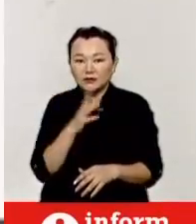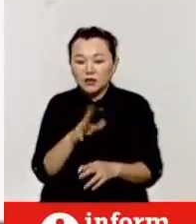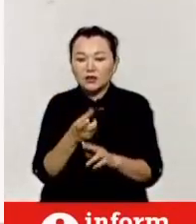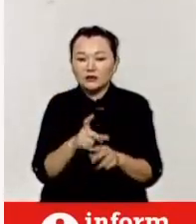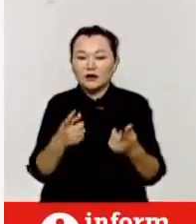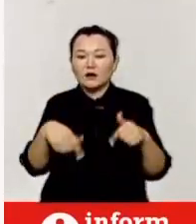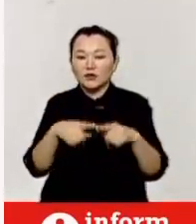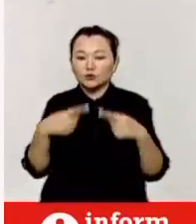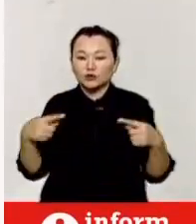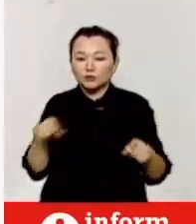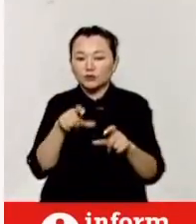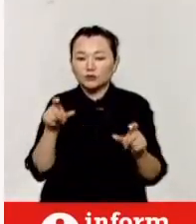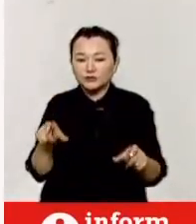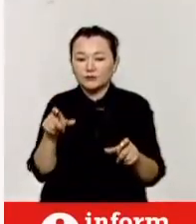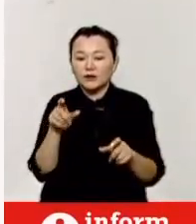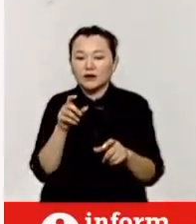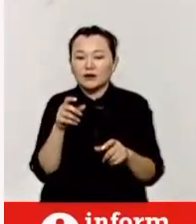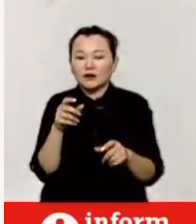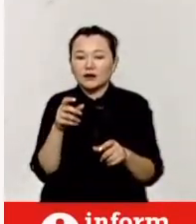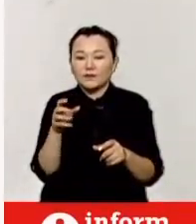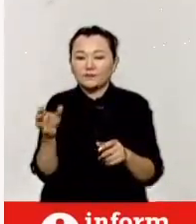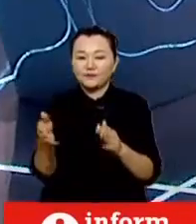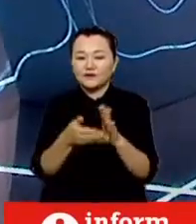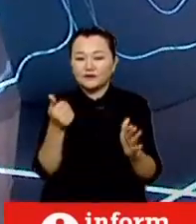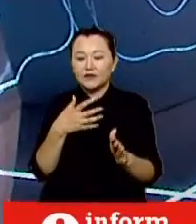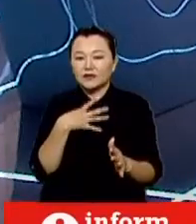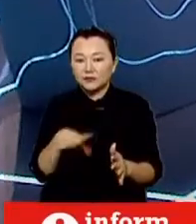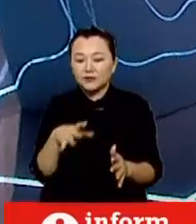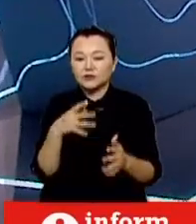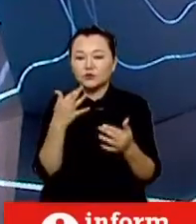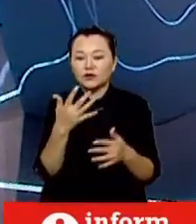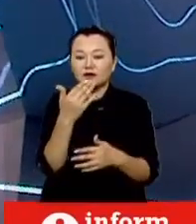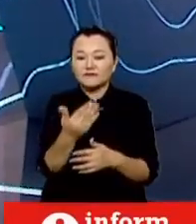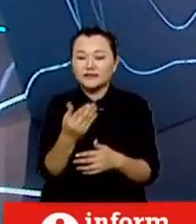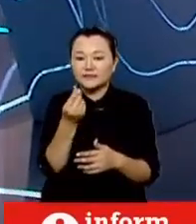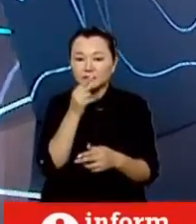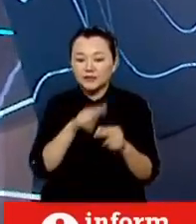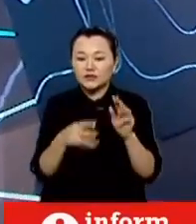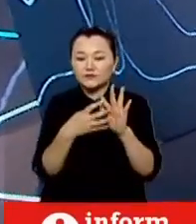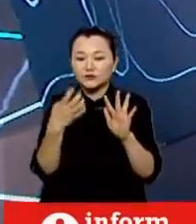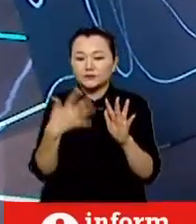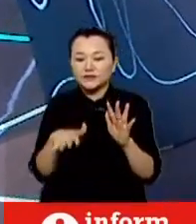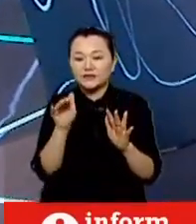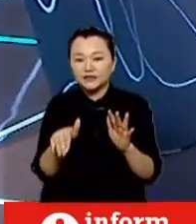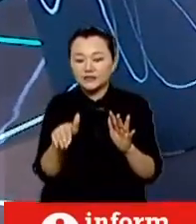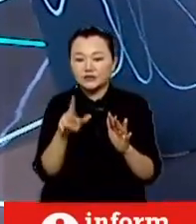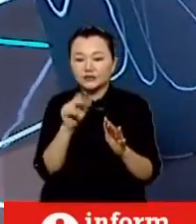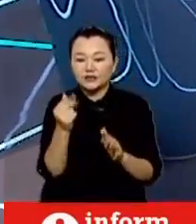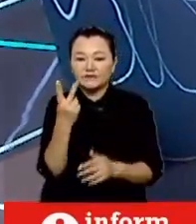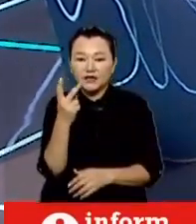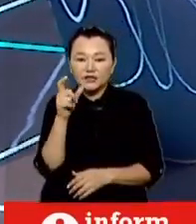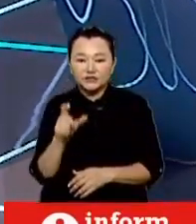эта компания другим людям не сколько денег вы потеряли 950 тысяч на